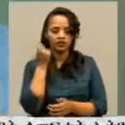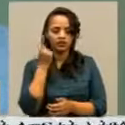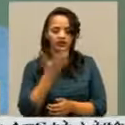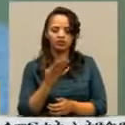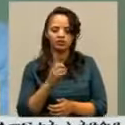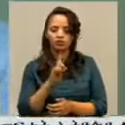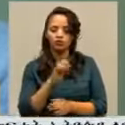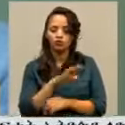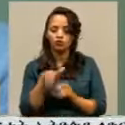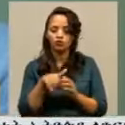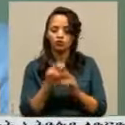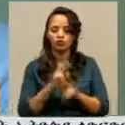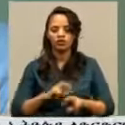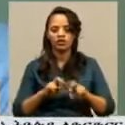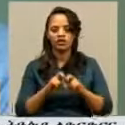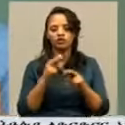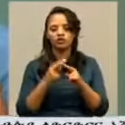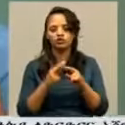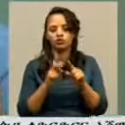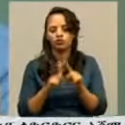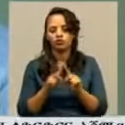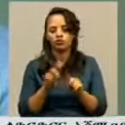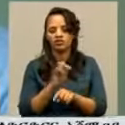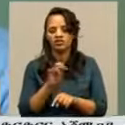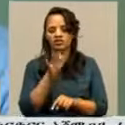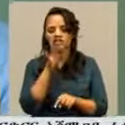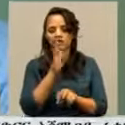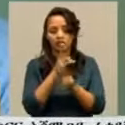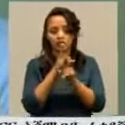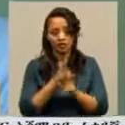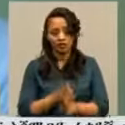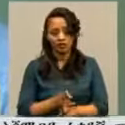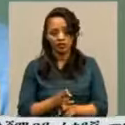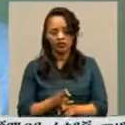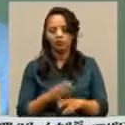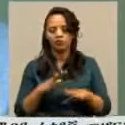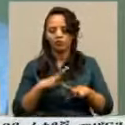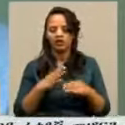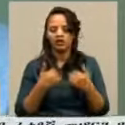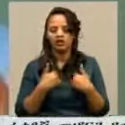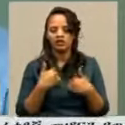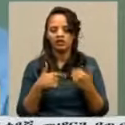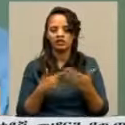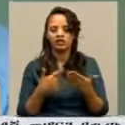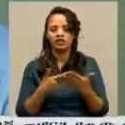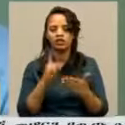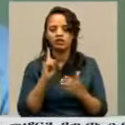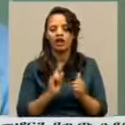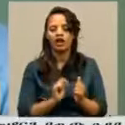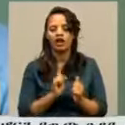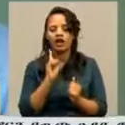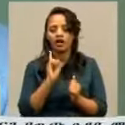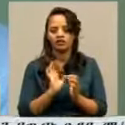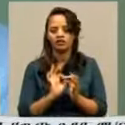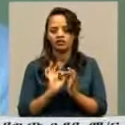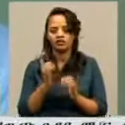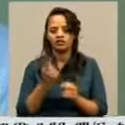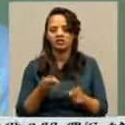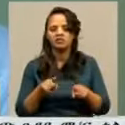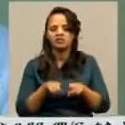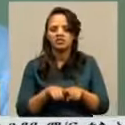ሁሉም ወረዳዎች ላይ ስሙ ይለያይ እንጂ እናትን የሚያከብር በዓል አለ። ስለዚህ ይሄ ወደ አንድነት መምጣት ይችላል። እስከ መቼ ድረስ